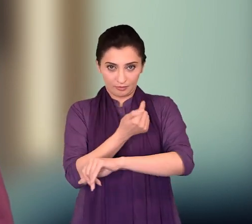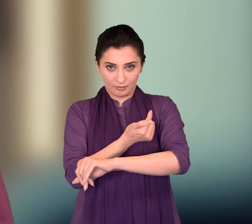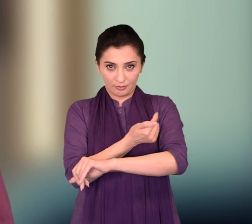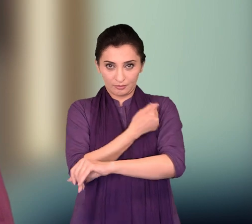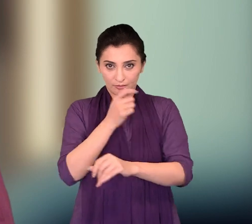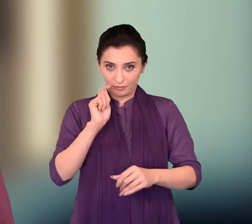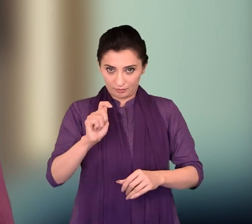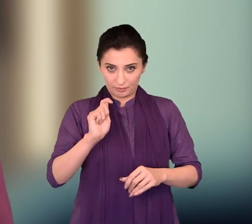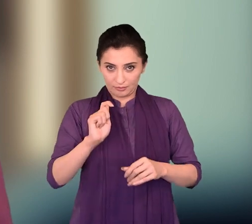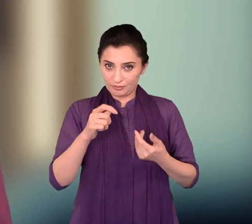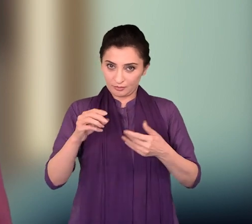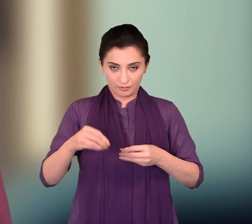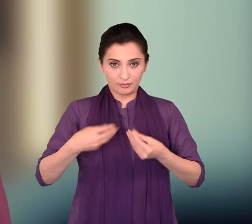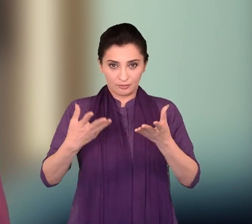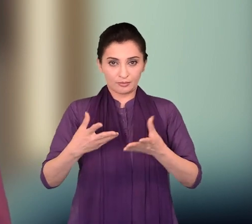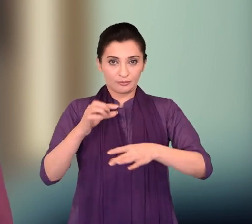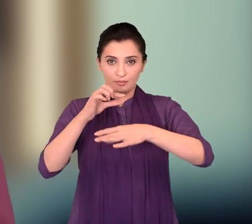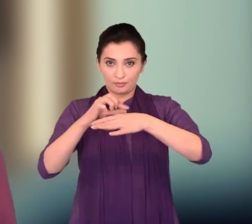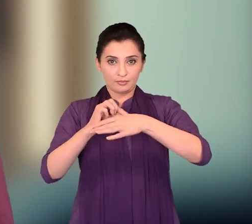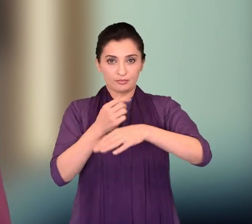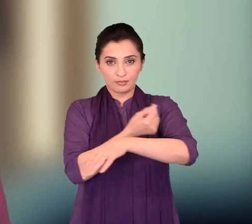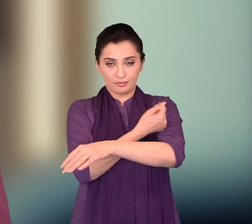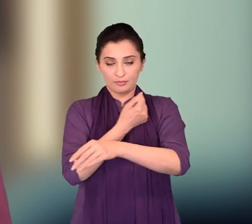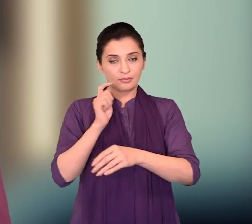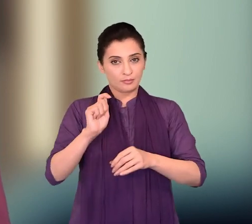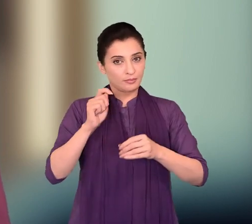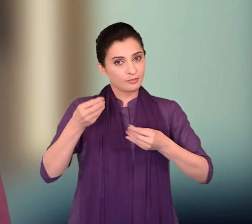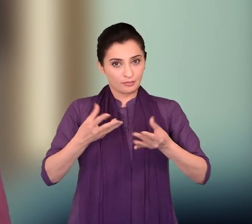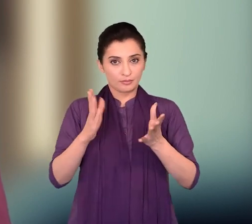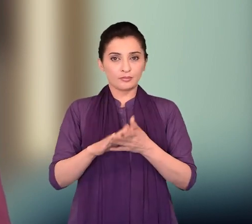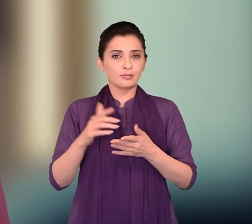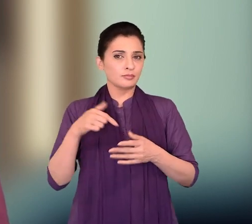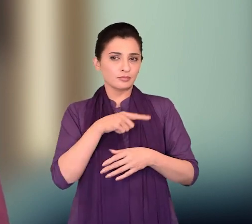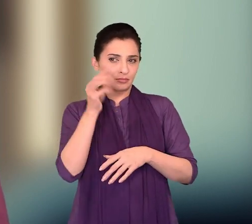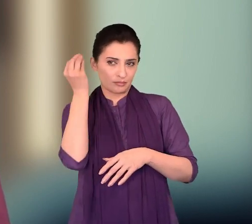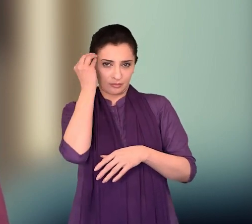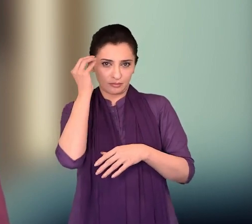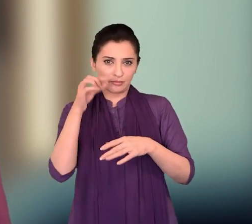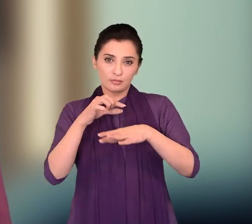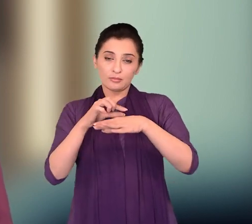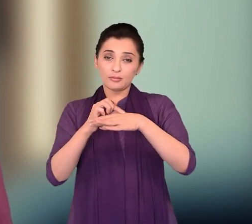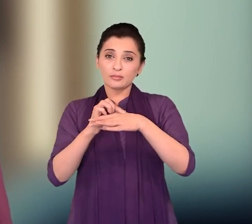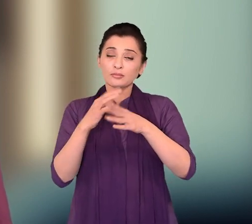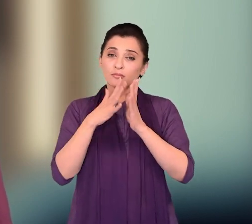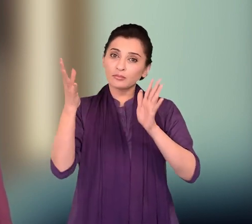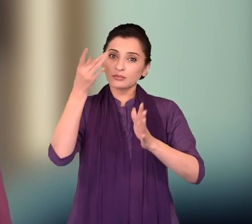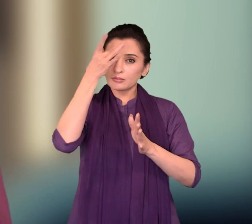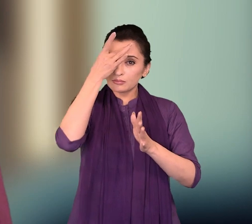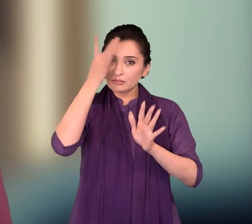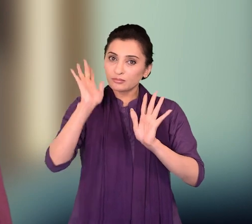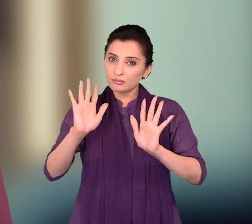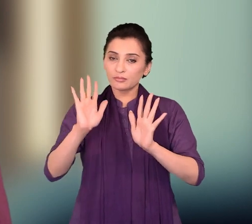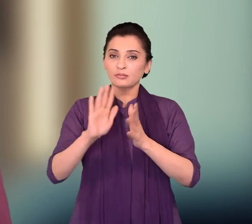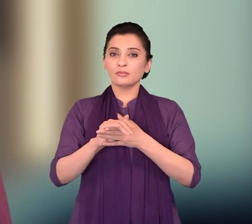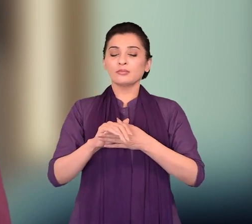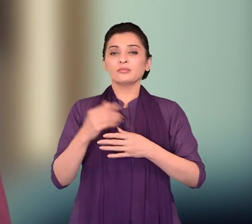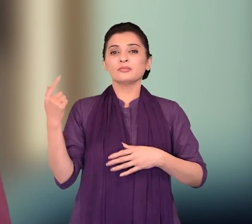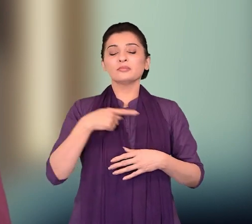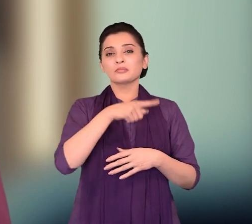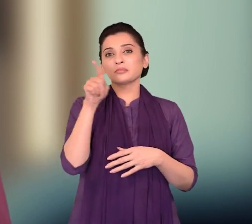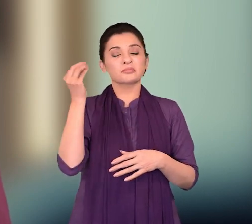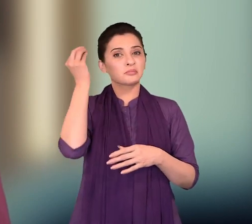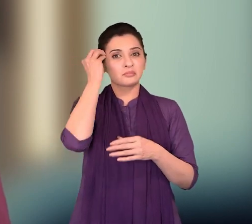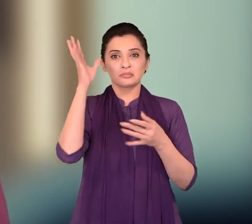ڈرماٹولوجسٹ تو میں نے ریئلائز کیا کہ بہت سارے پرابلمز ایسے ہیں جو اسکن کے پرابلمز ہوتے ہیں لیکن وہ بہت ڈیپ روٹڈ ہوتے ہیں. ان